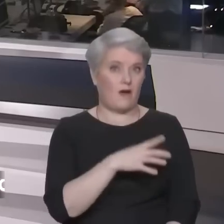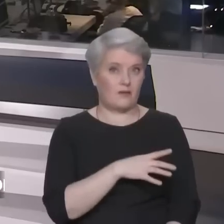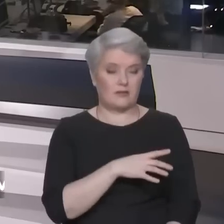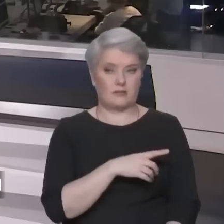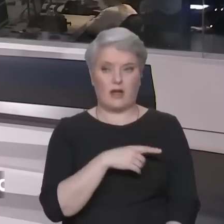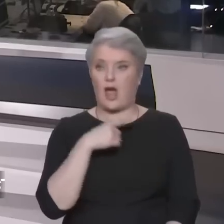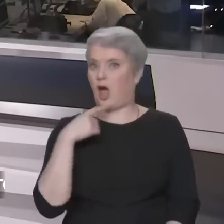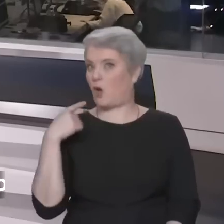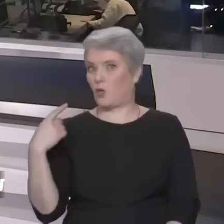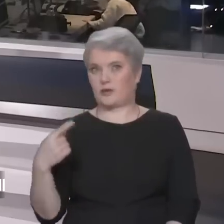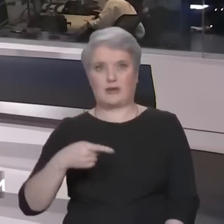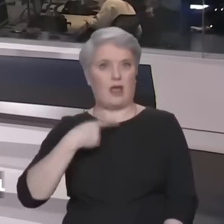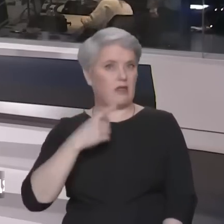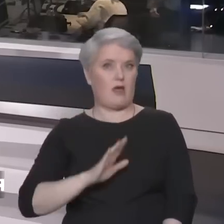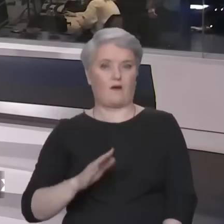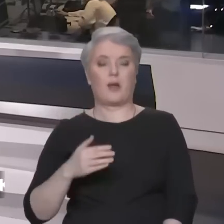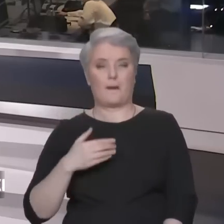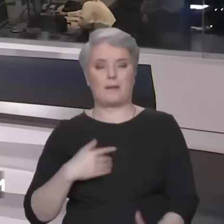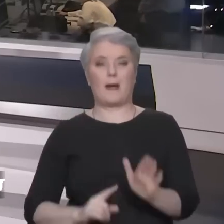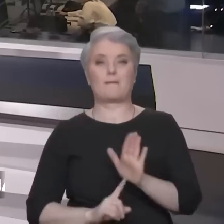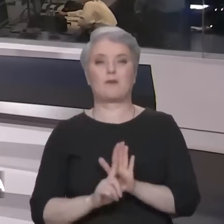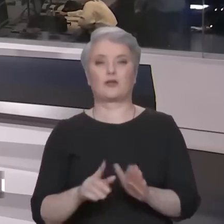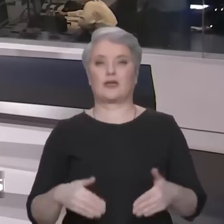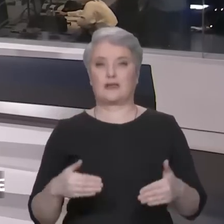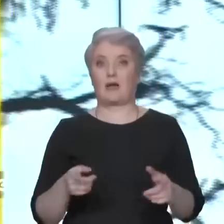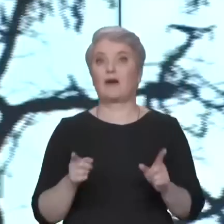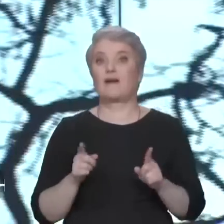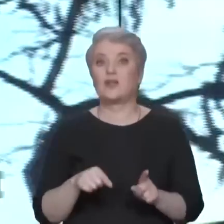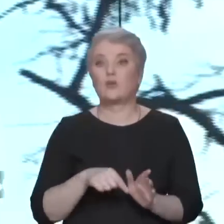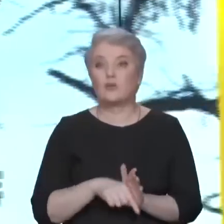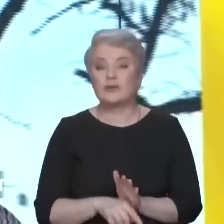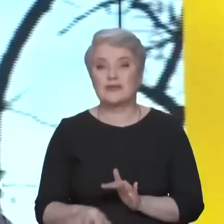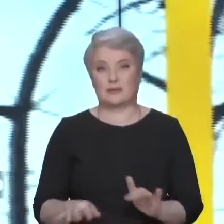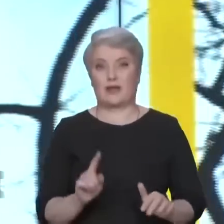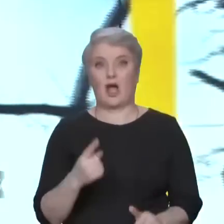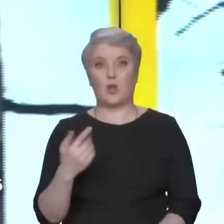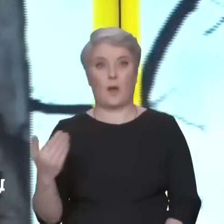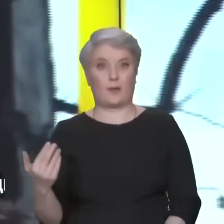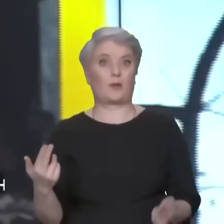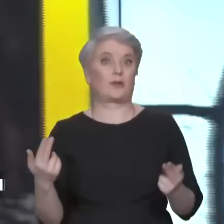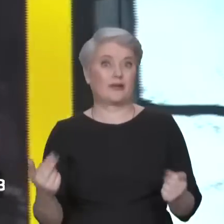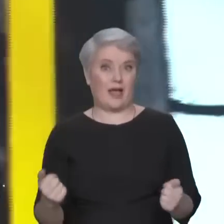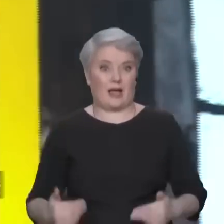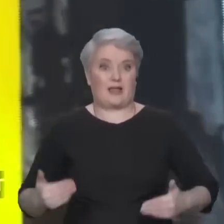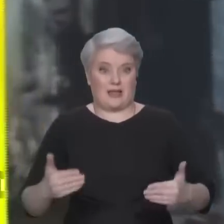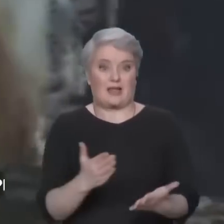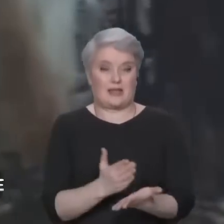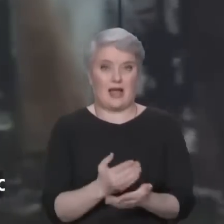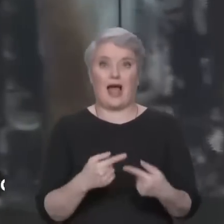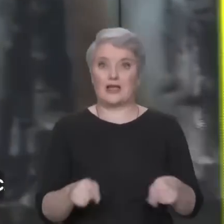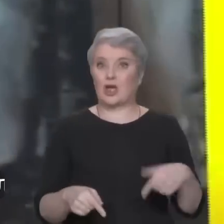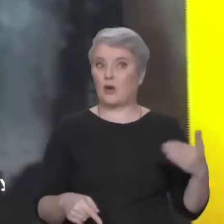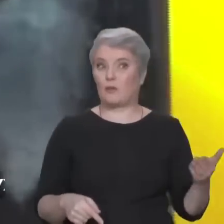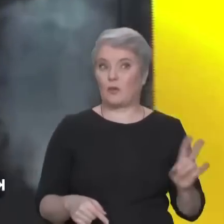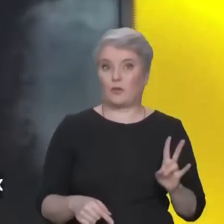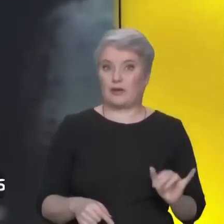не декларує, вона не говорить про те, що ми почали наступ. Так, у тому і справа, що з одного боку так, він почався, а з іншого боку ні.